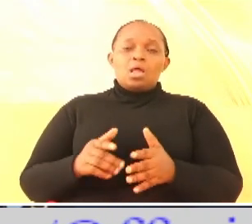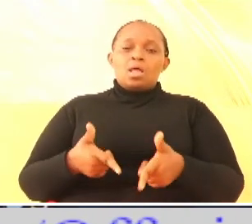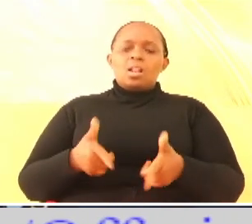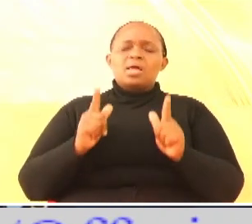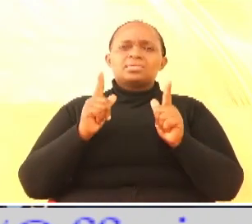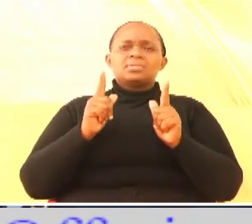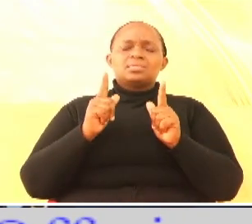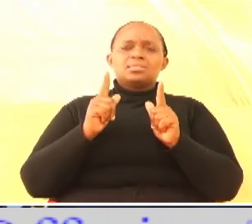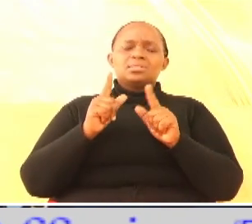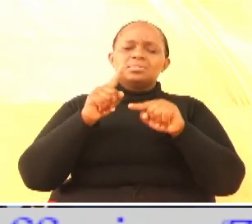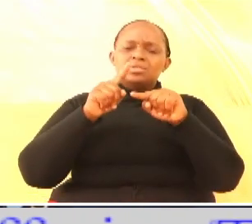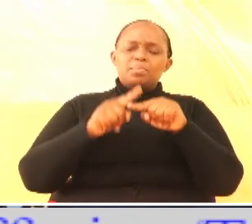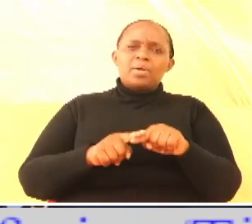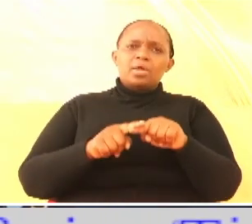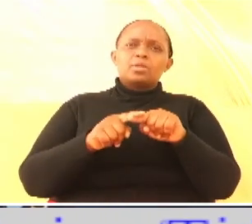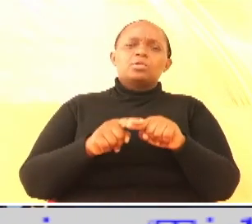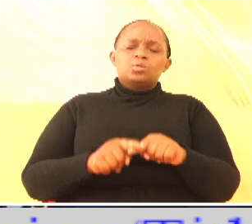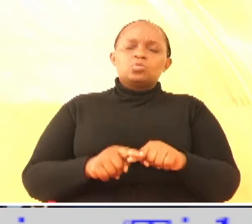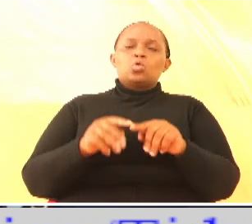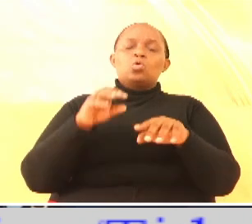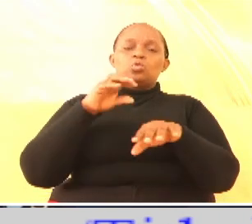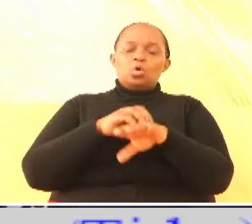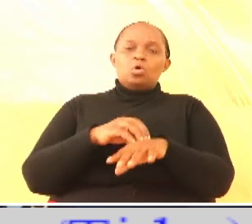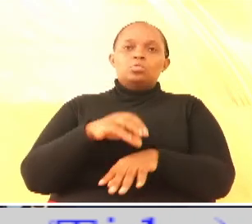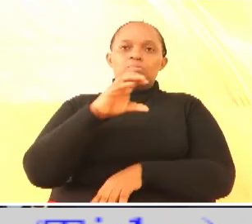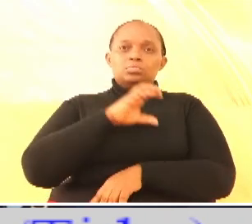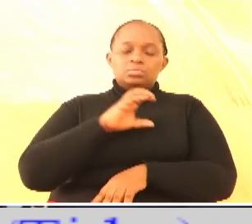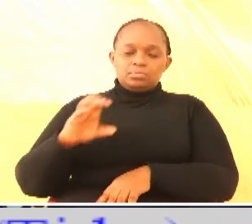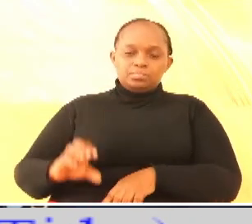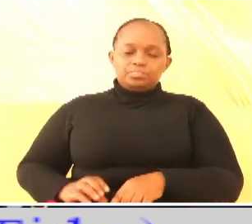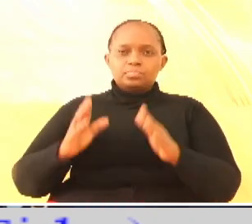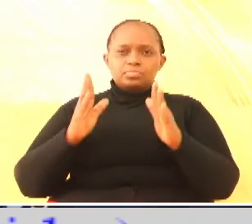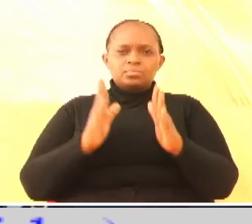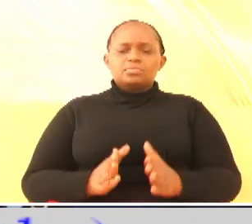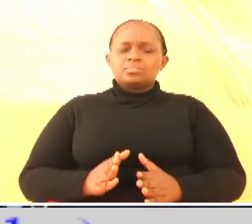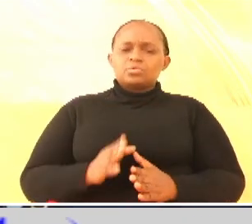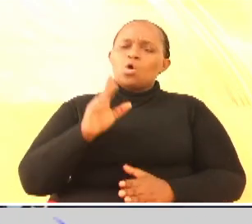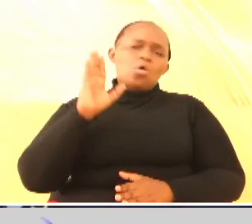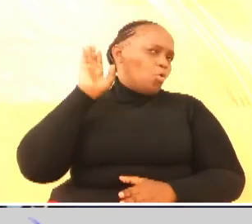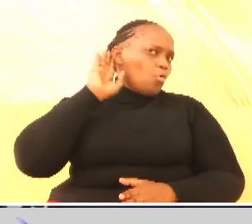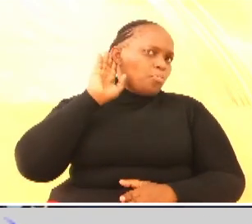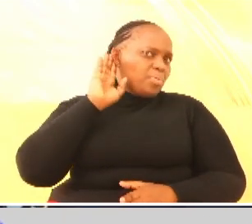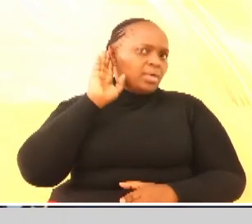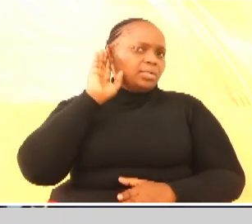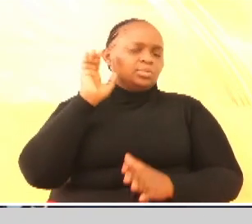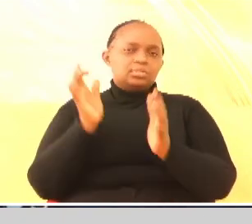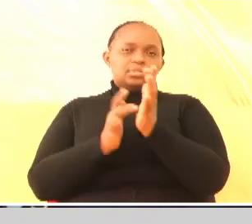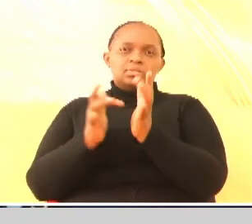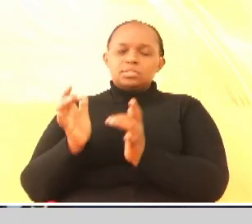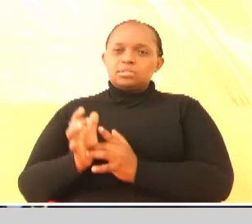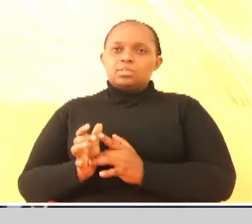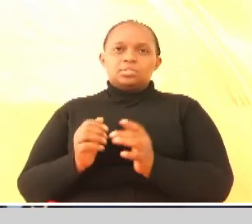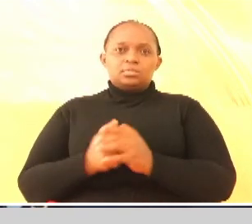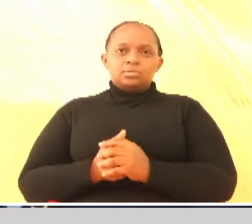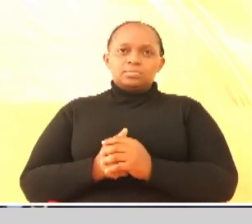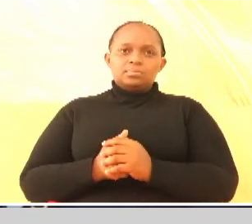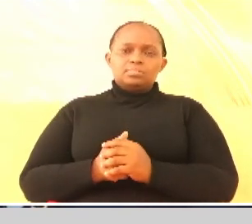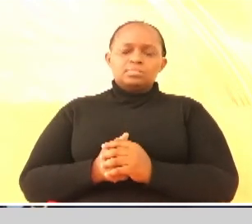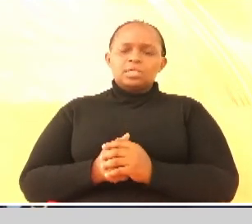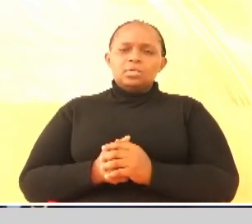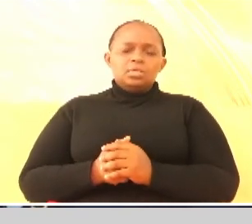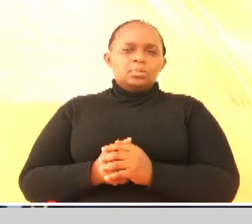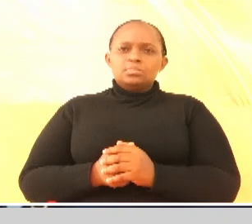egemea pande wa Yesu Kristo. Fanya kazi katika kutii Yesu Kristo. Katika hali ya usafi na